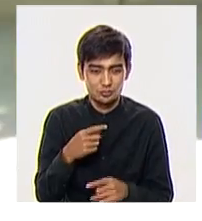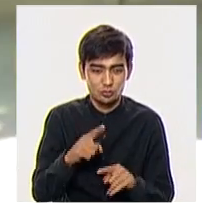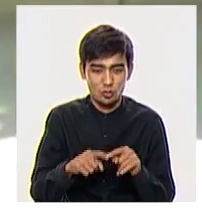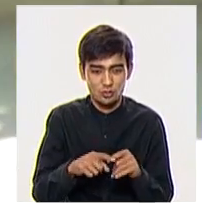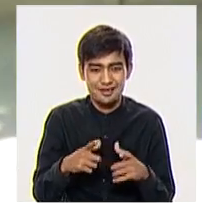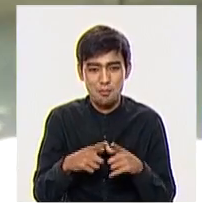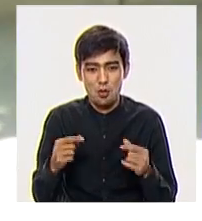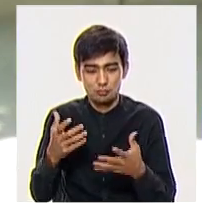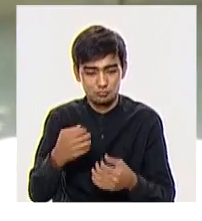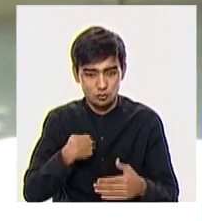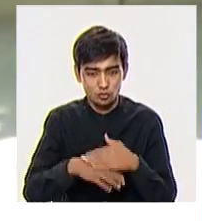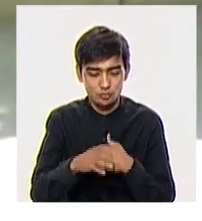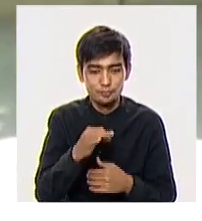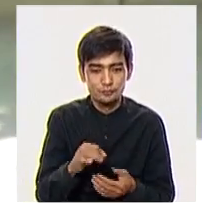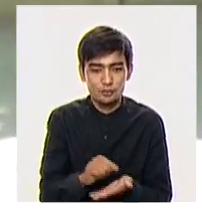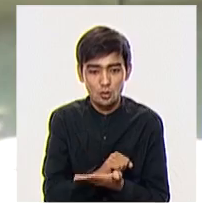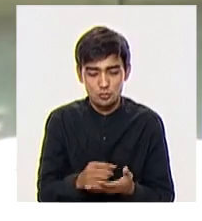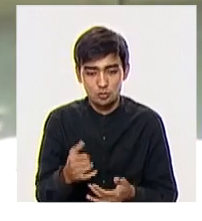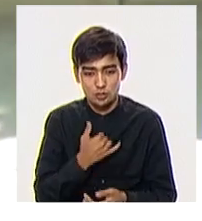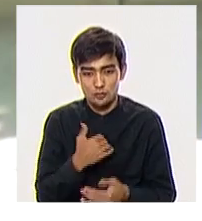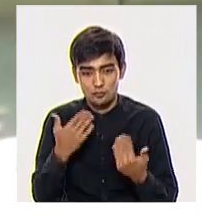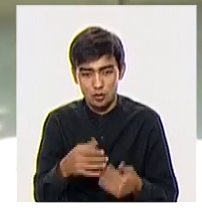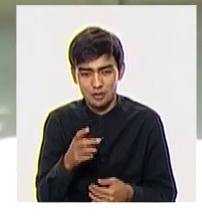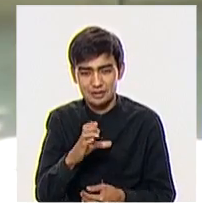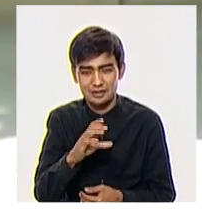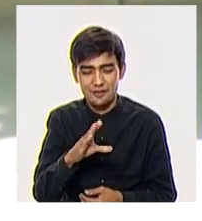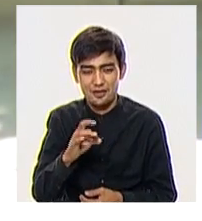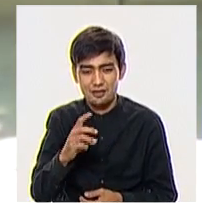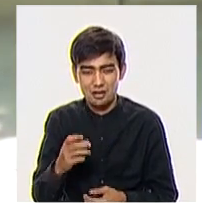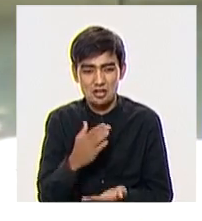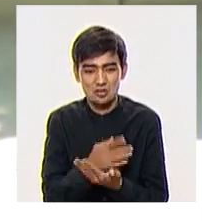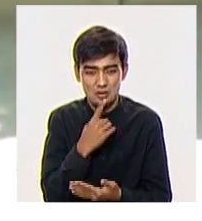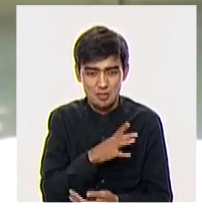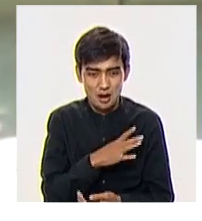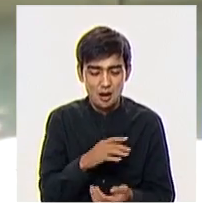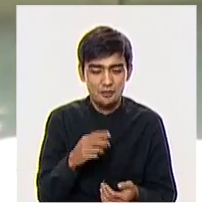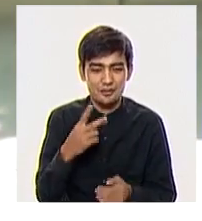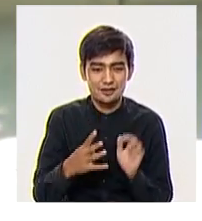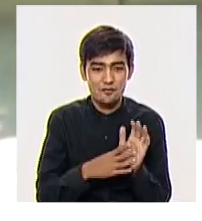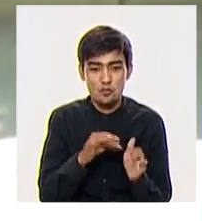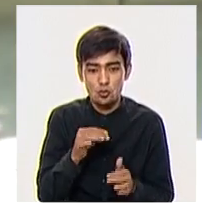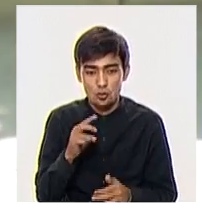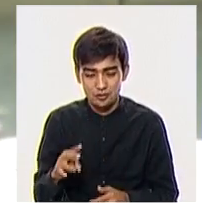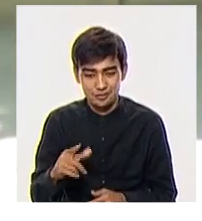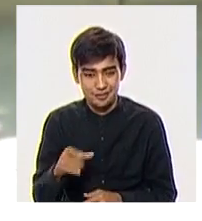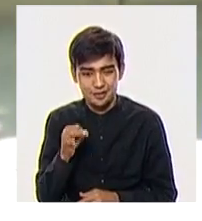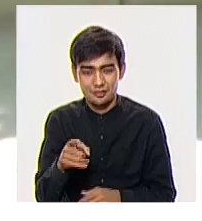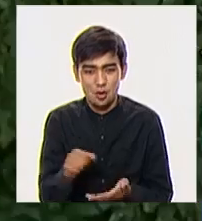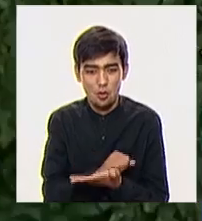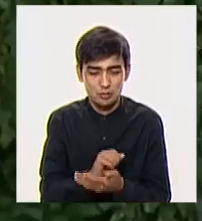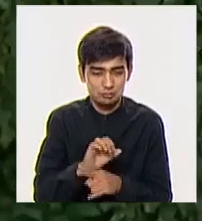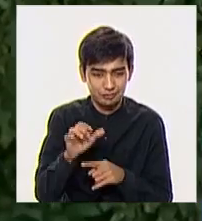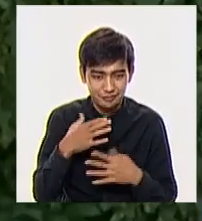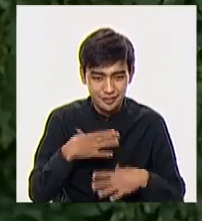5 июнь күні документтер бізде просто сверка болып жатыр деген еді. Ал 29 июнь получается оларға вообще документ бармаған